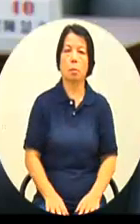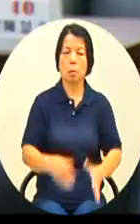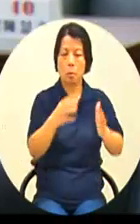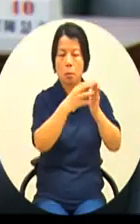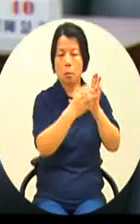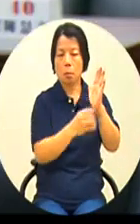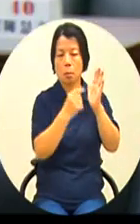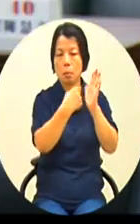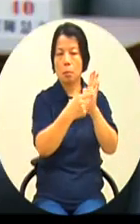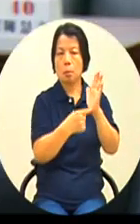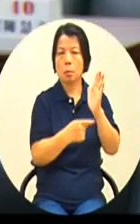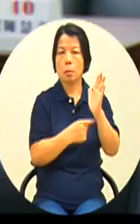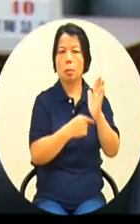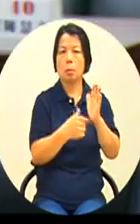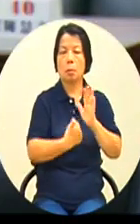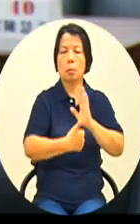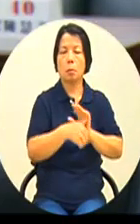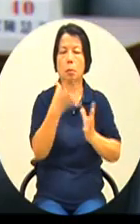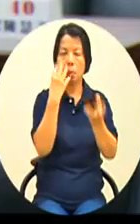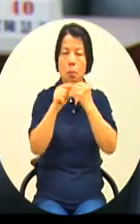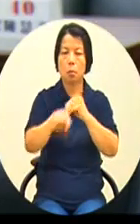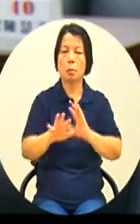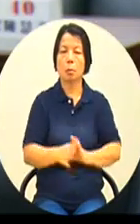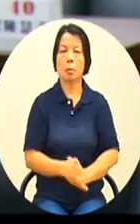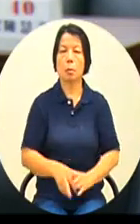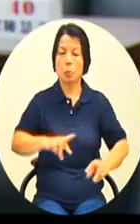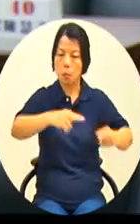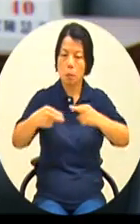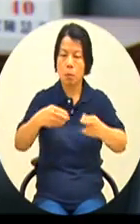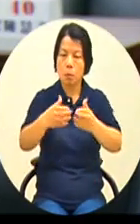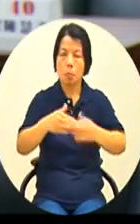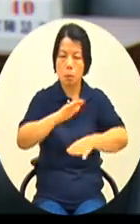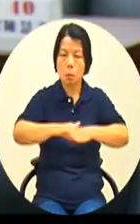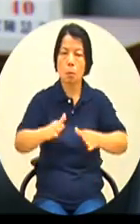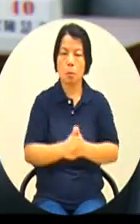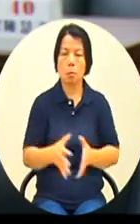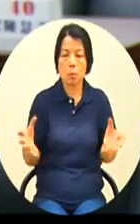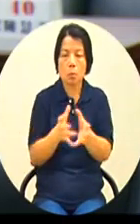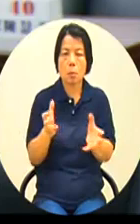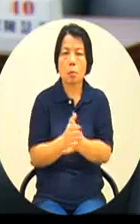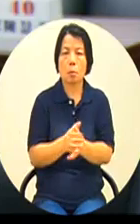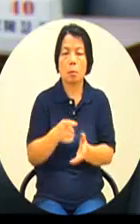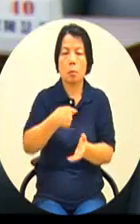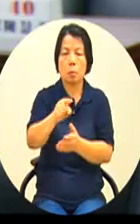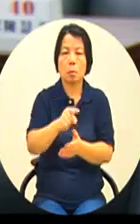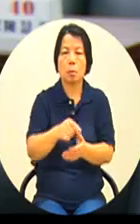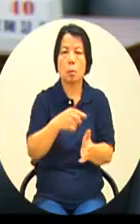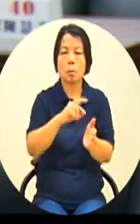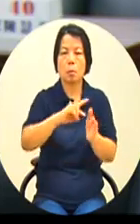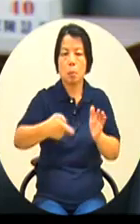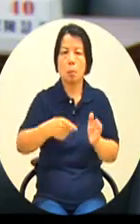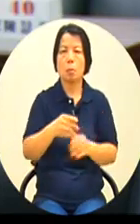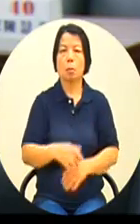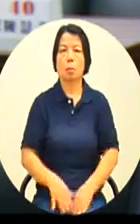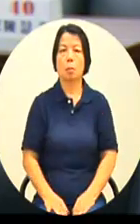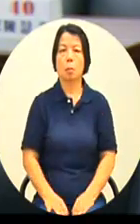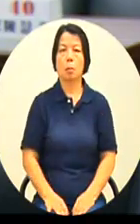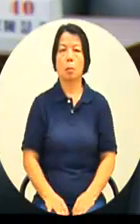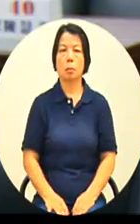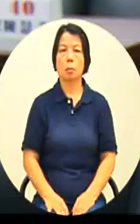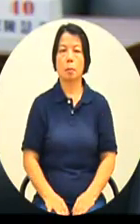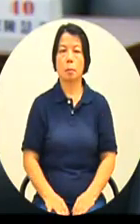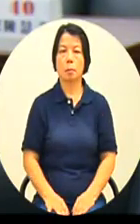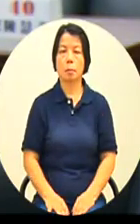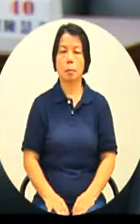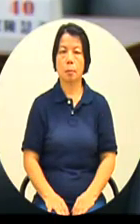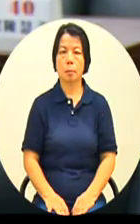那些指示牌， 指示标示，我们再来看一下，啊、需要改善，我就会立即来要求。 你去改开去看门啊？我